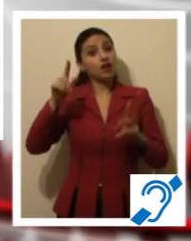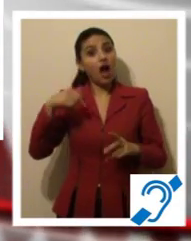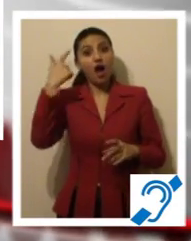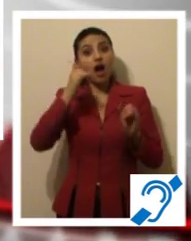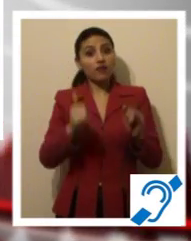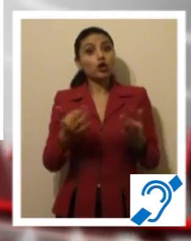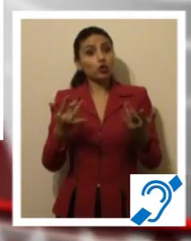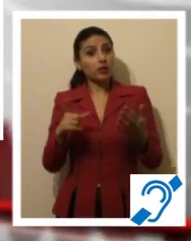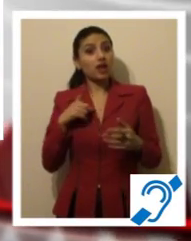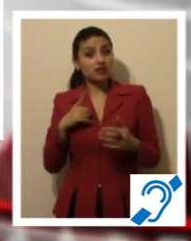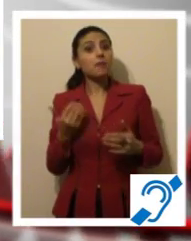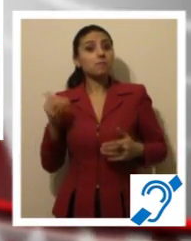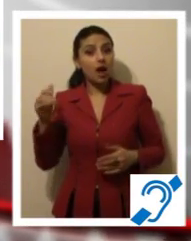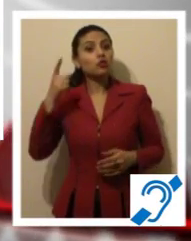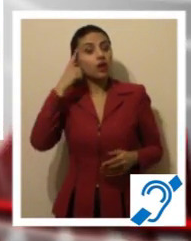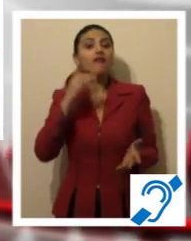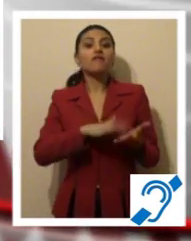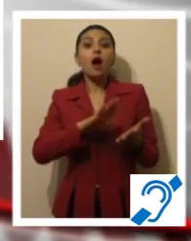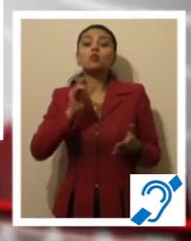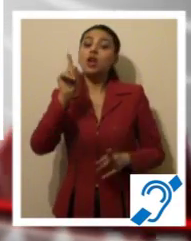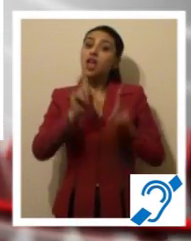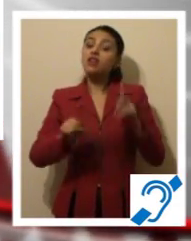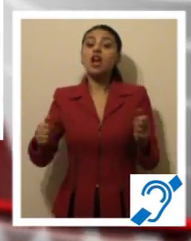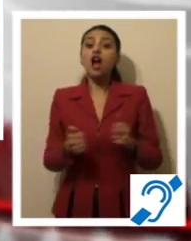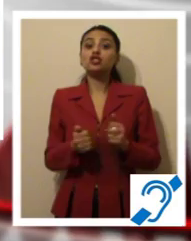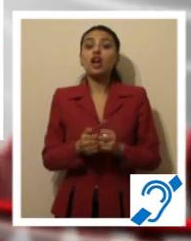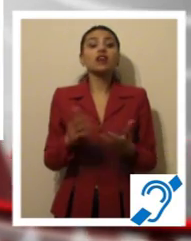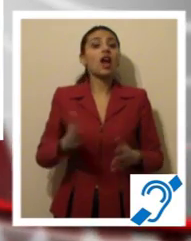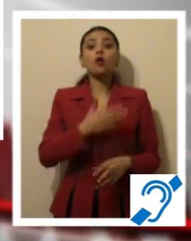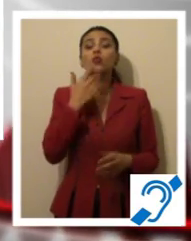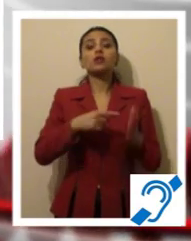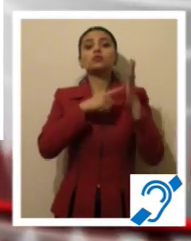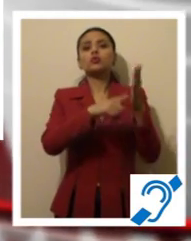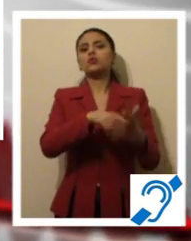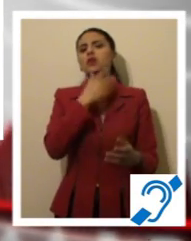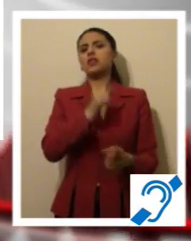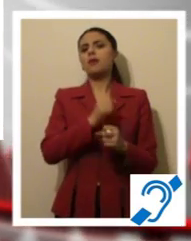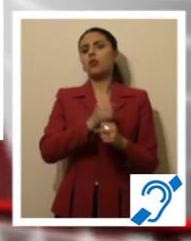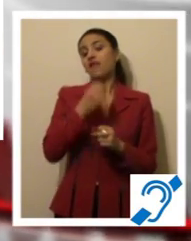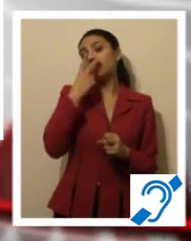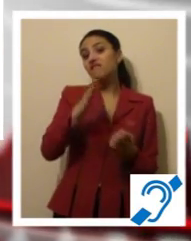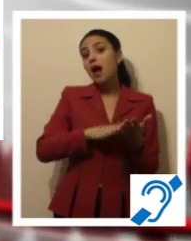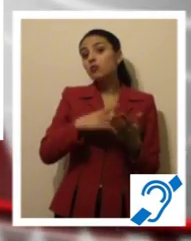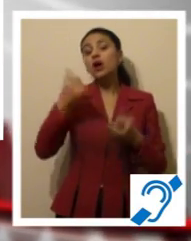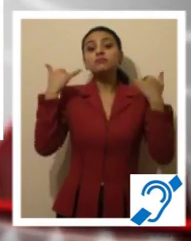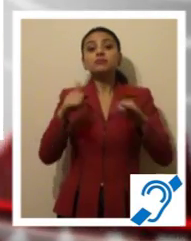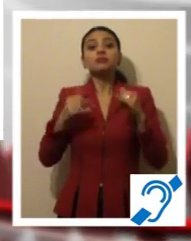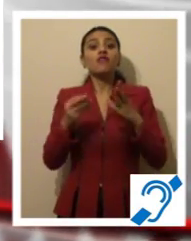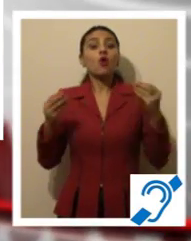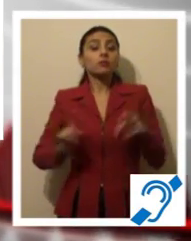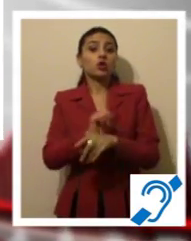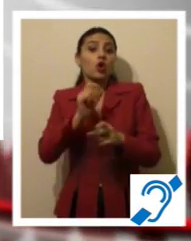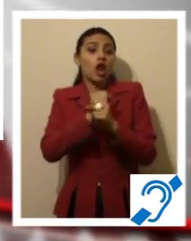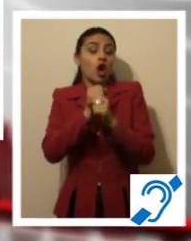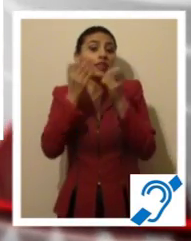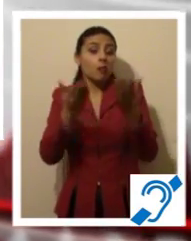numărul să fi fost mare, știut fiind faptul că sunt și accidente care nu se declară ca fiind de muncă, în ciuda faptului că s-au produs în timpul orelor de